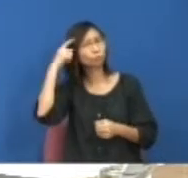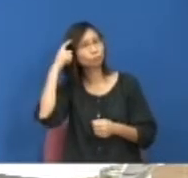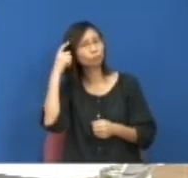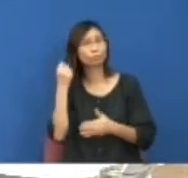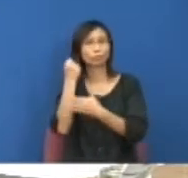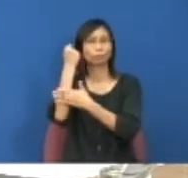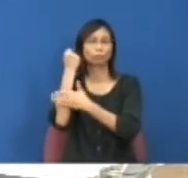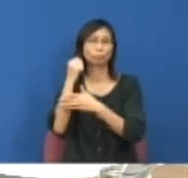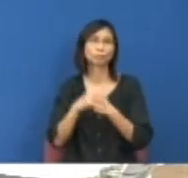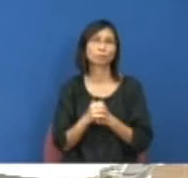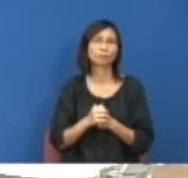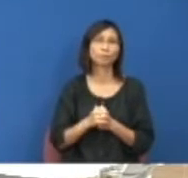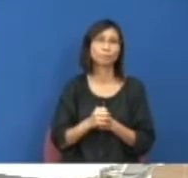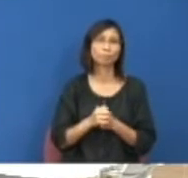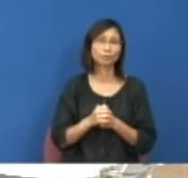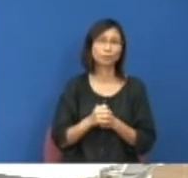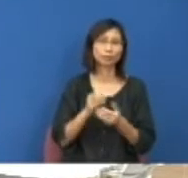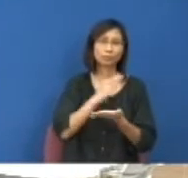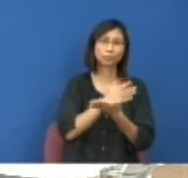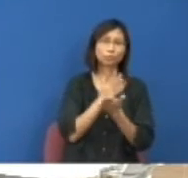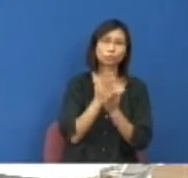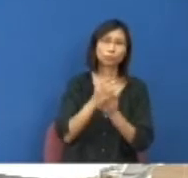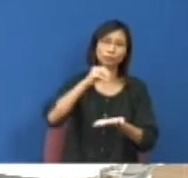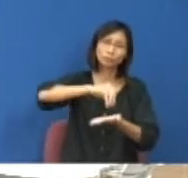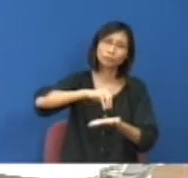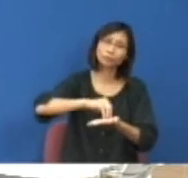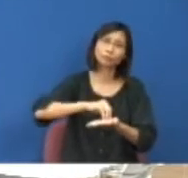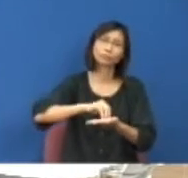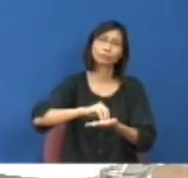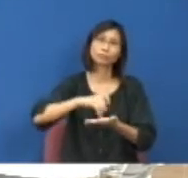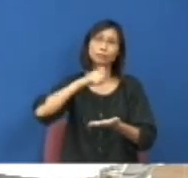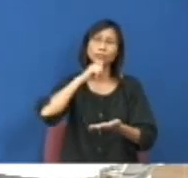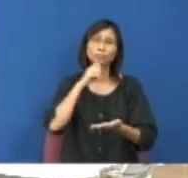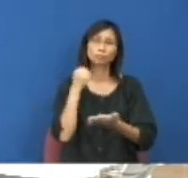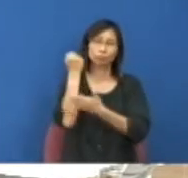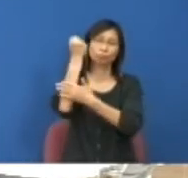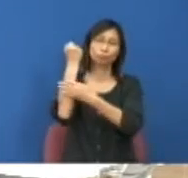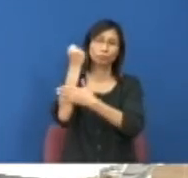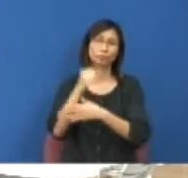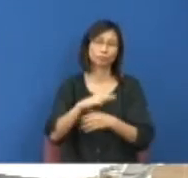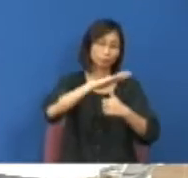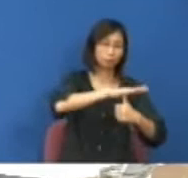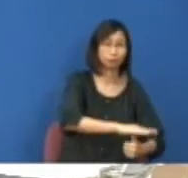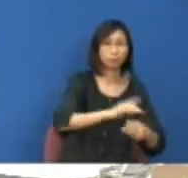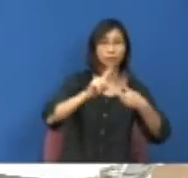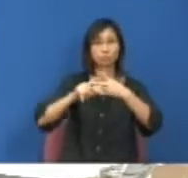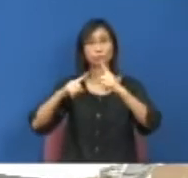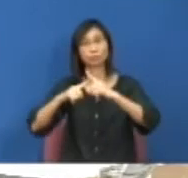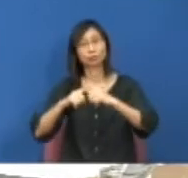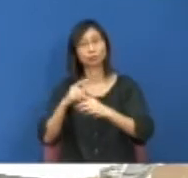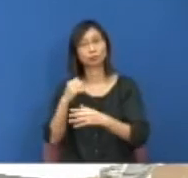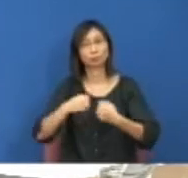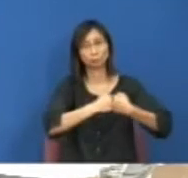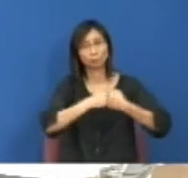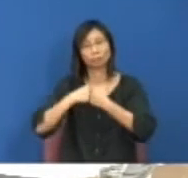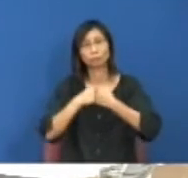佢從佢嗰個性質上嚟講咧，係一定係要實行反革命，就係要壓制工人嘅鬥爭，即使工人係